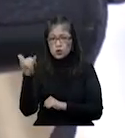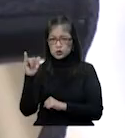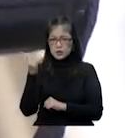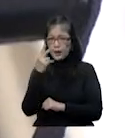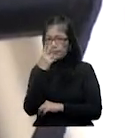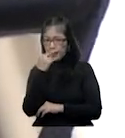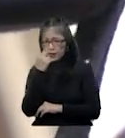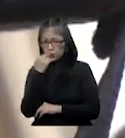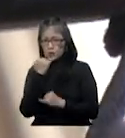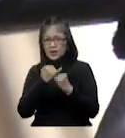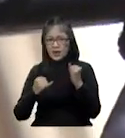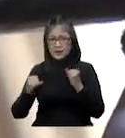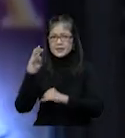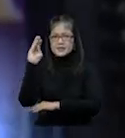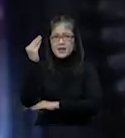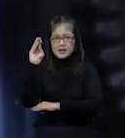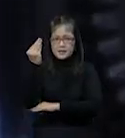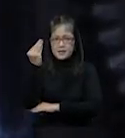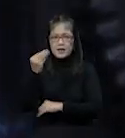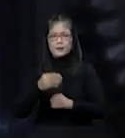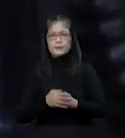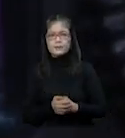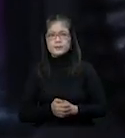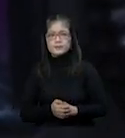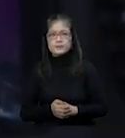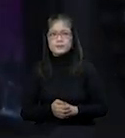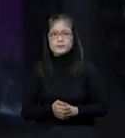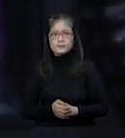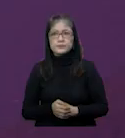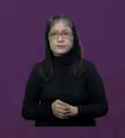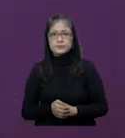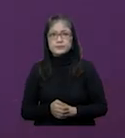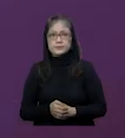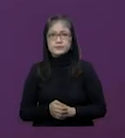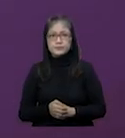diadakan di Jakarta. Dari Surabaya, Jawa Timur, Yuda Prawira, iNews melaporkan.